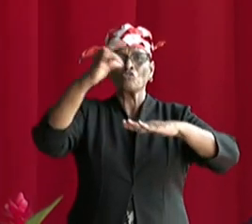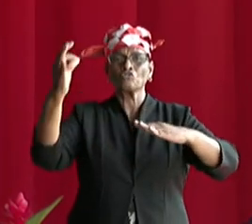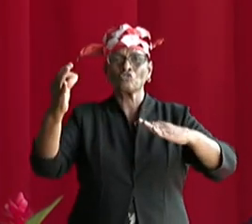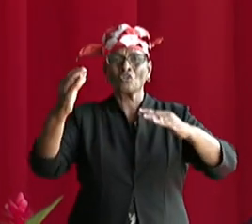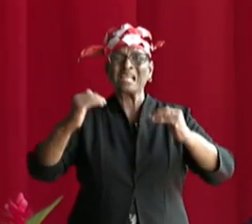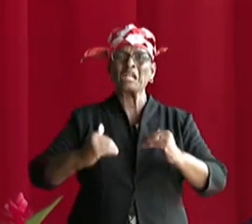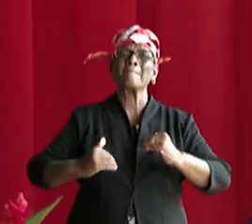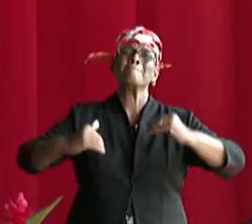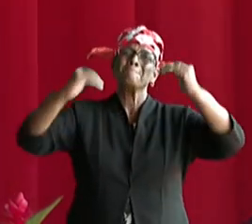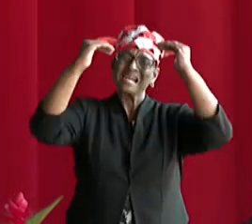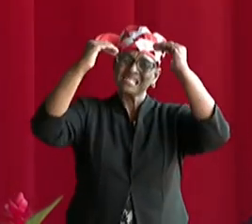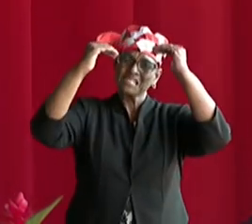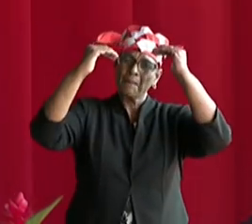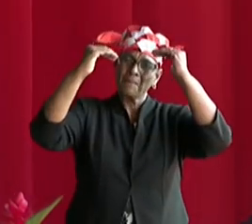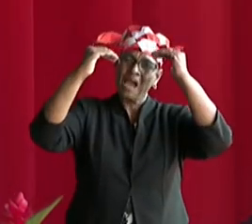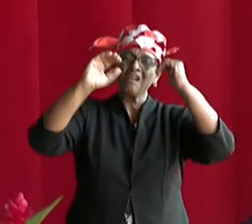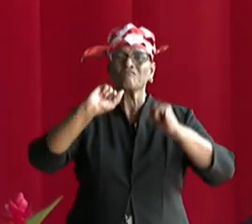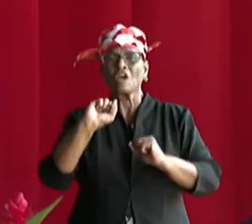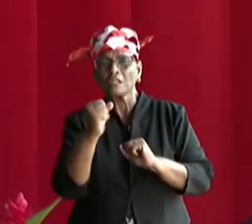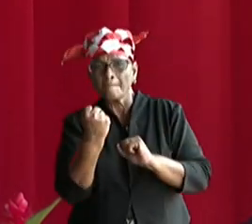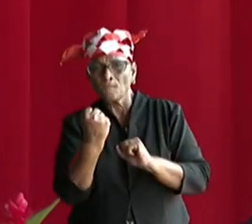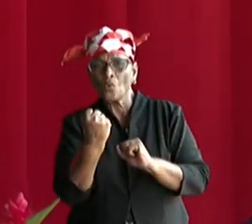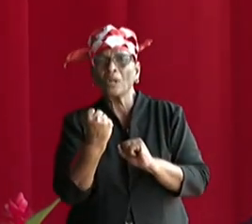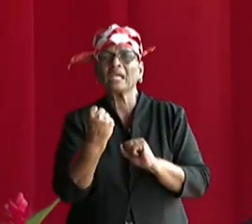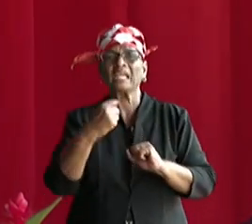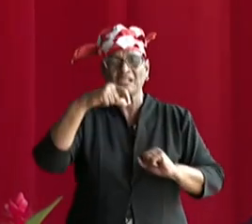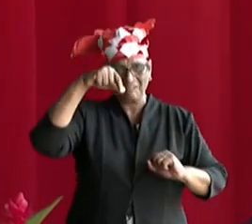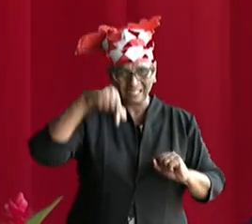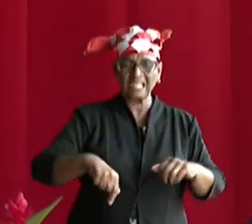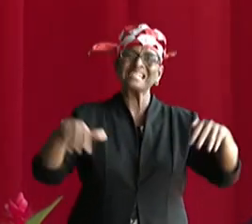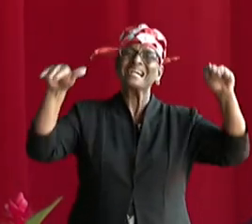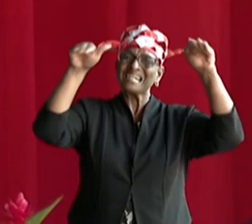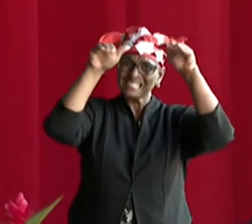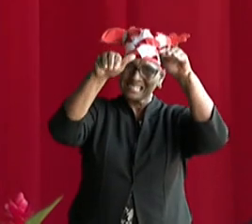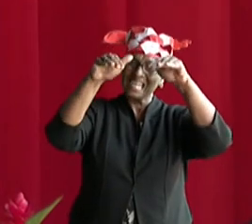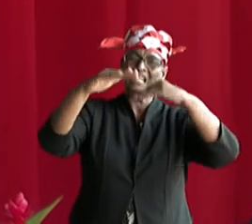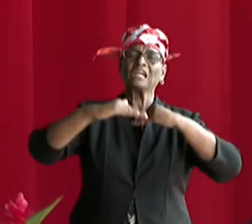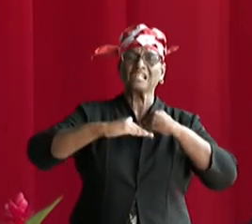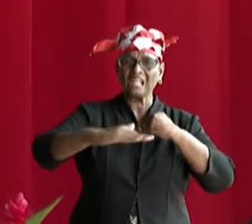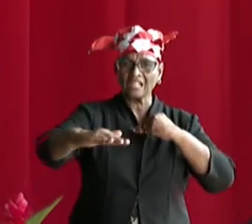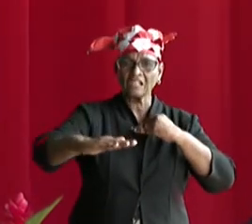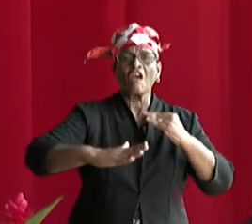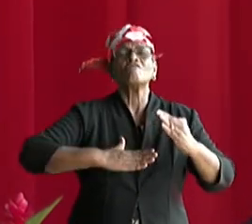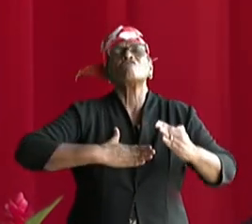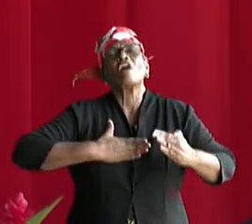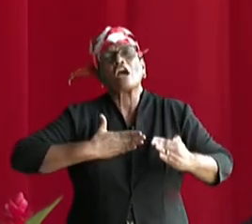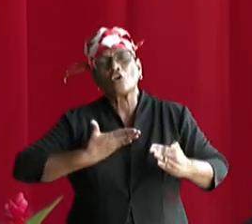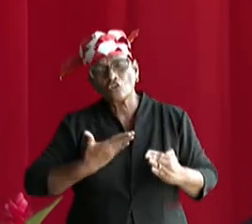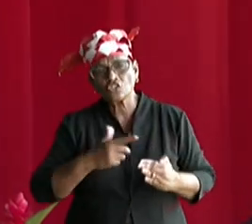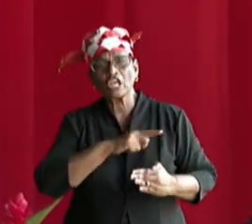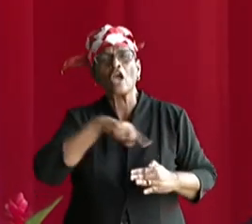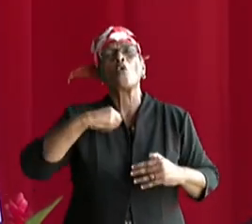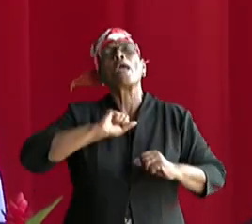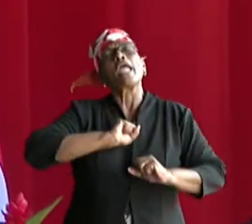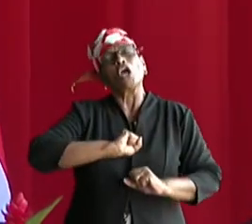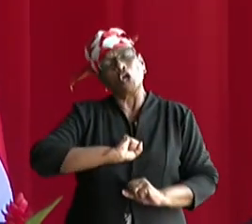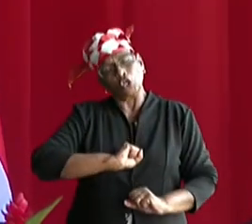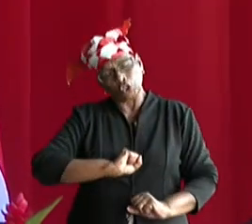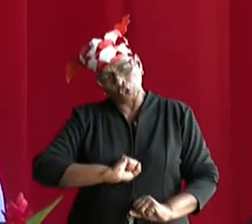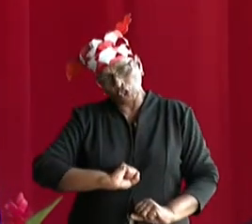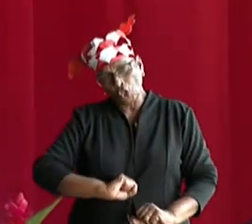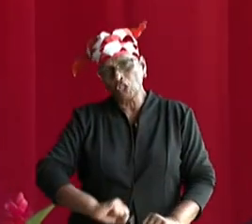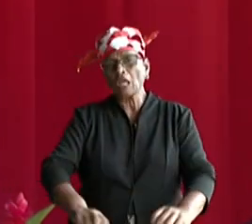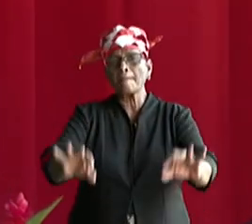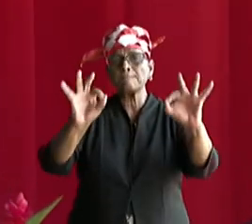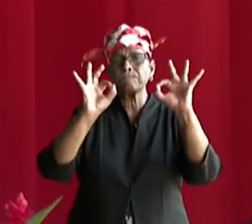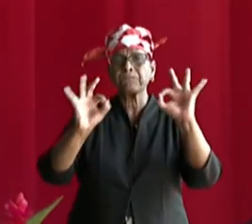maximale benutting van de mogelijkheden van dit gezegend land ten gunste van dit geduldig en veerkrachtig volk, meneer